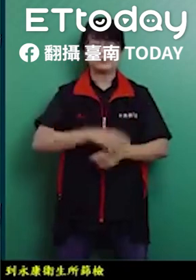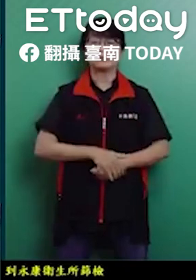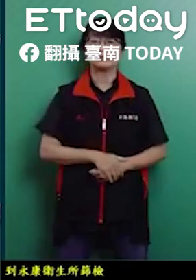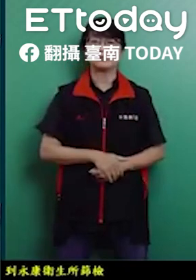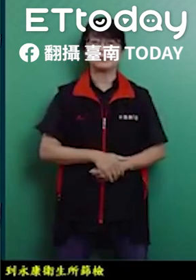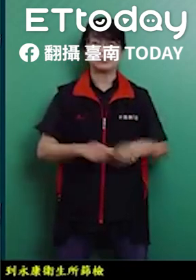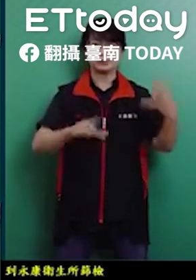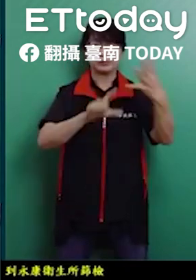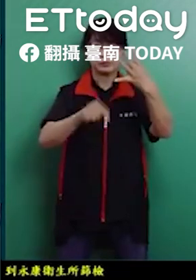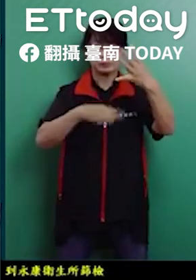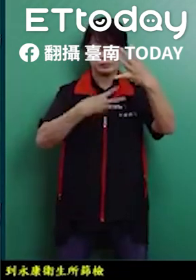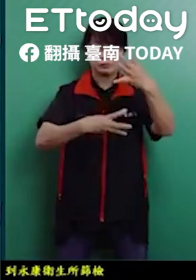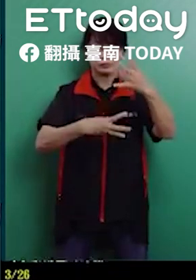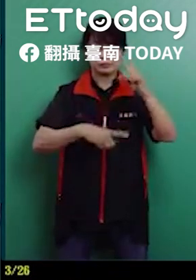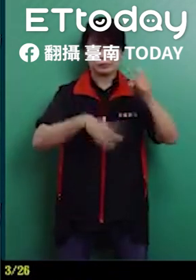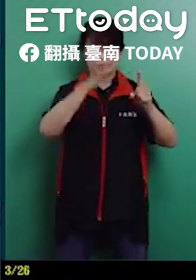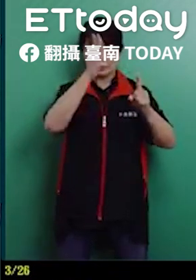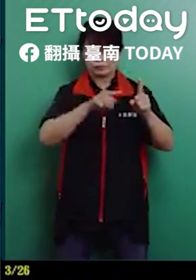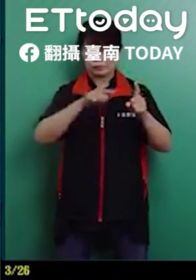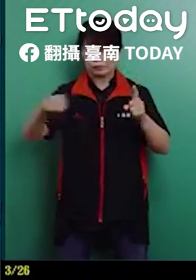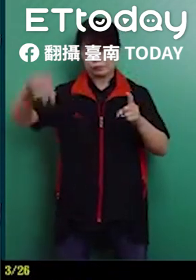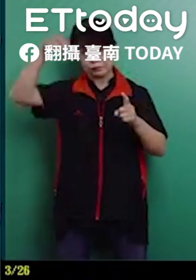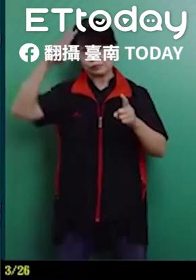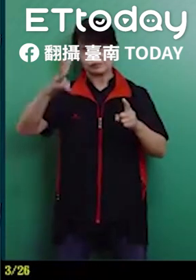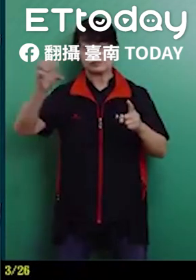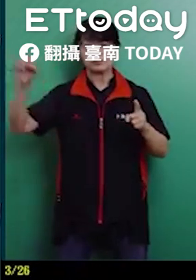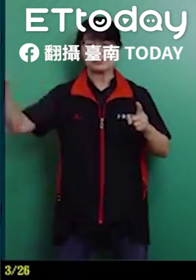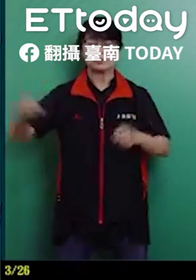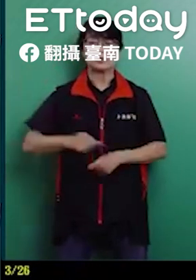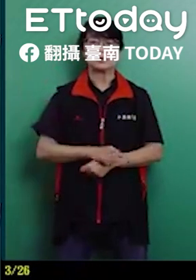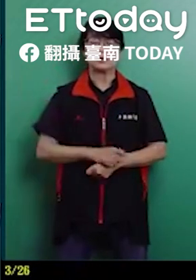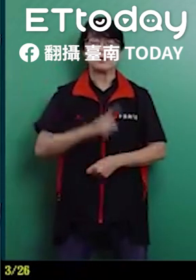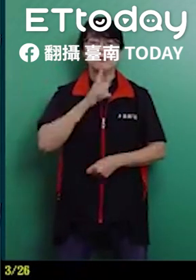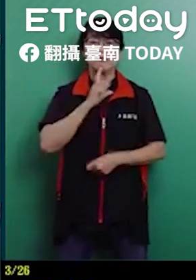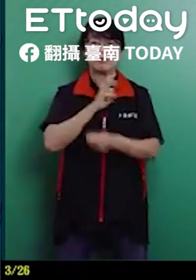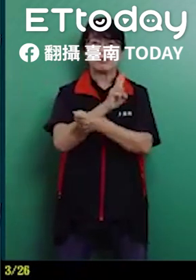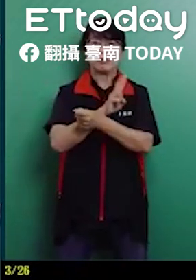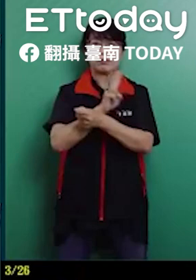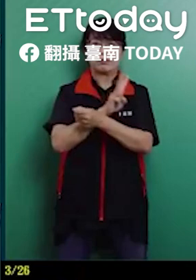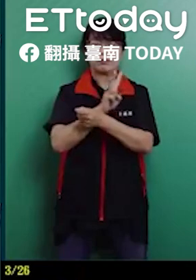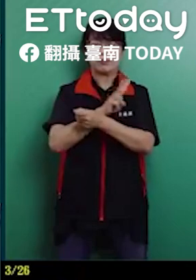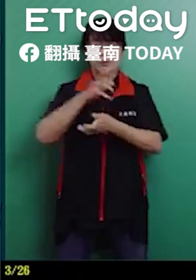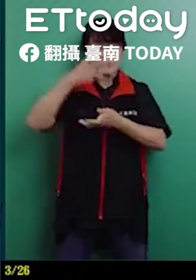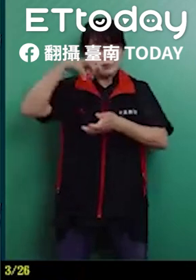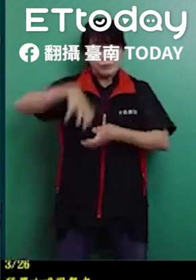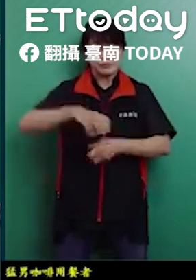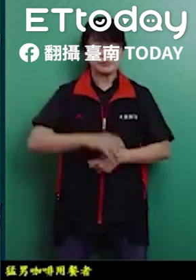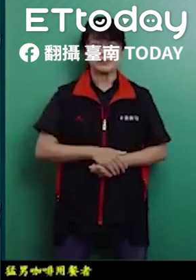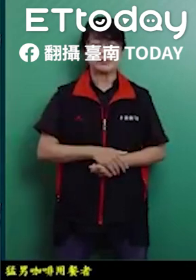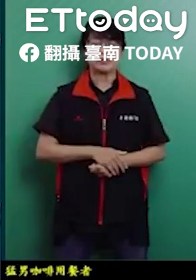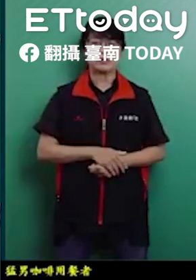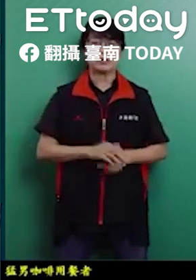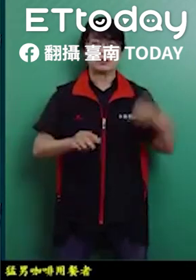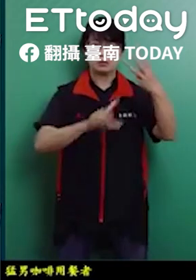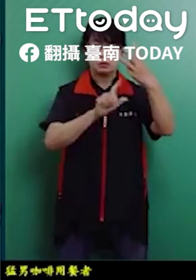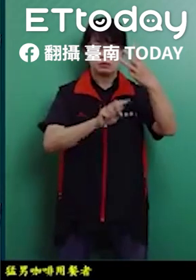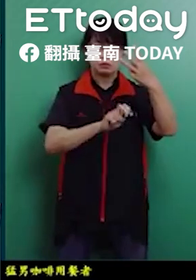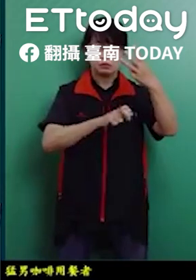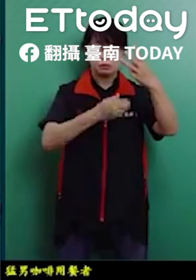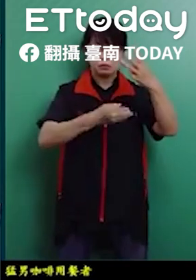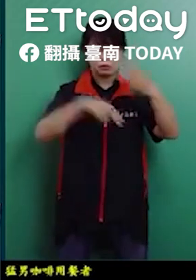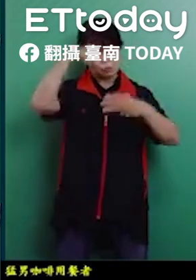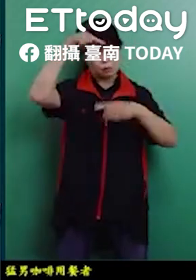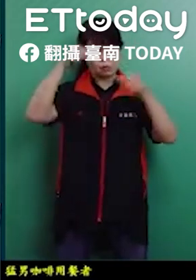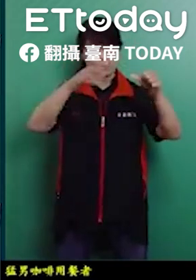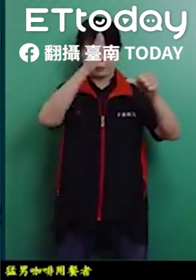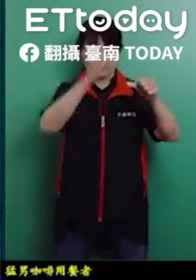在4月3号11:30到下午3点到安平区富林餐厅，或是在3月29号下午5点半到